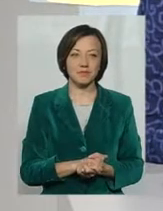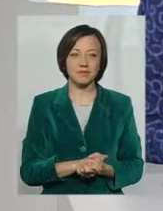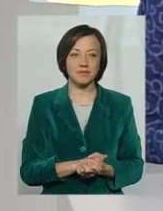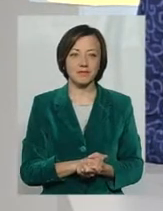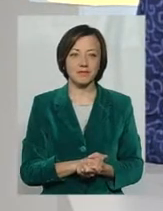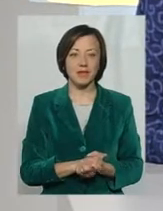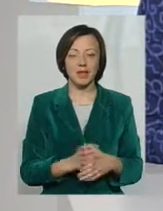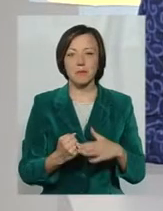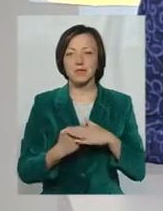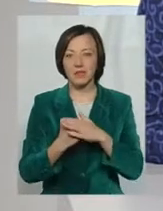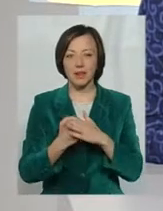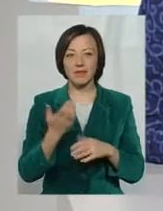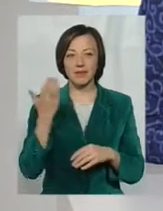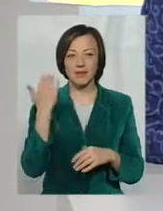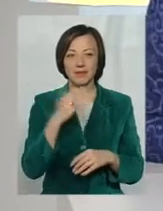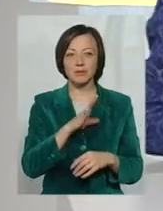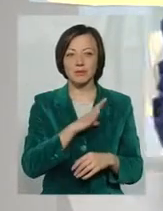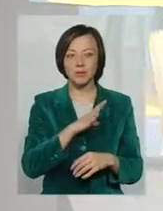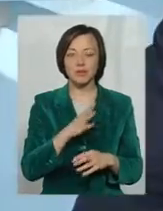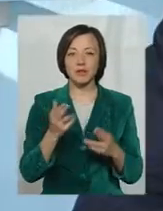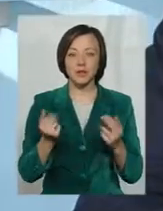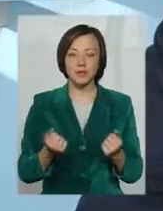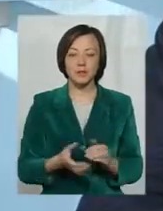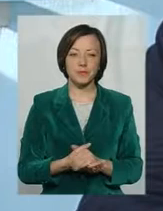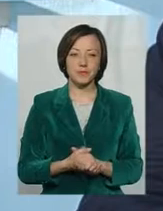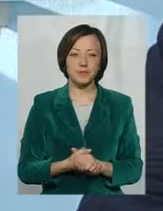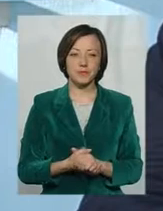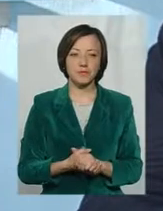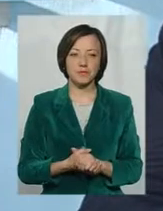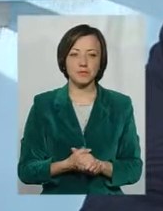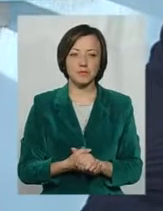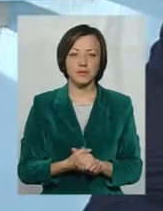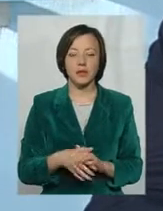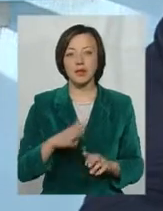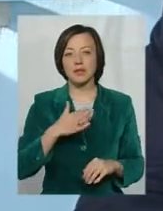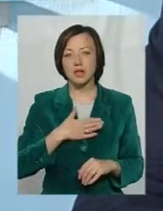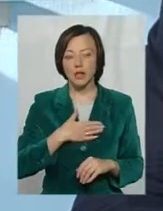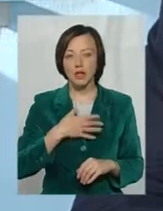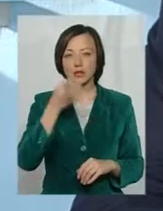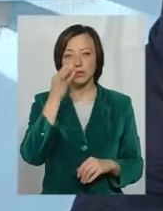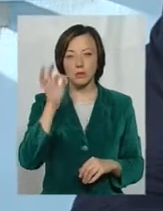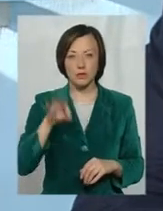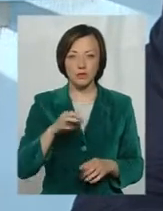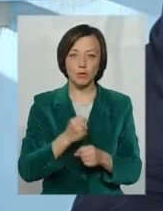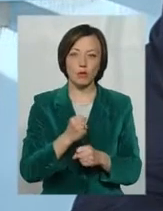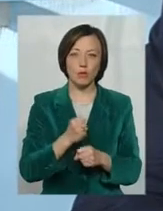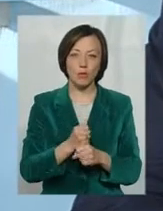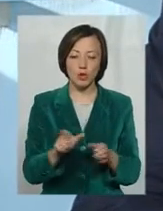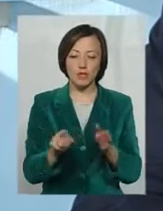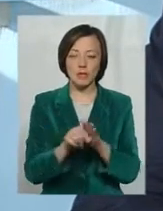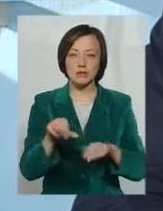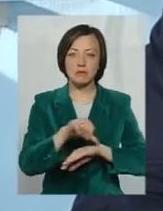таких суджень свого часу були? Тривалий час були, але, скажу так, за нашим досвідом роботи з